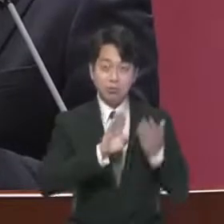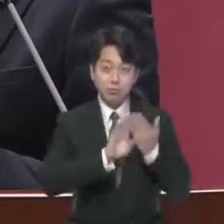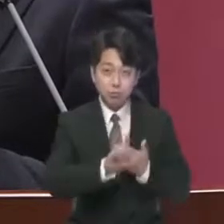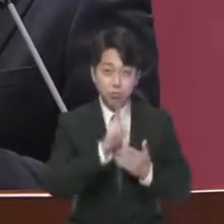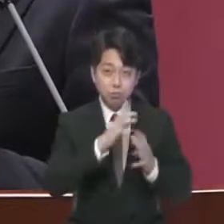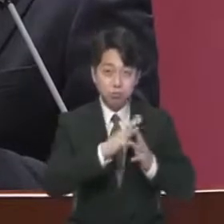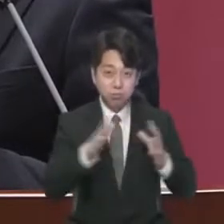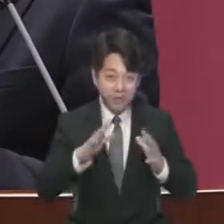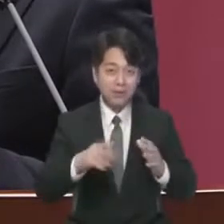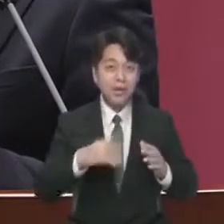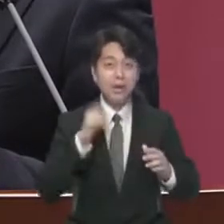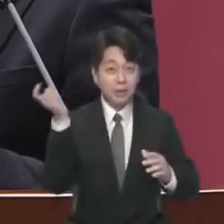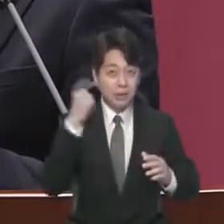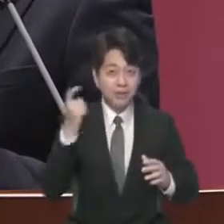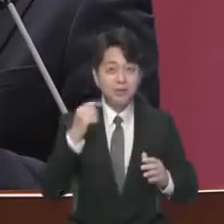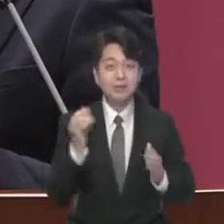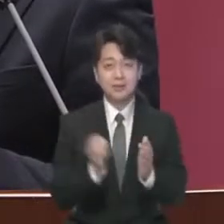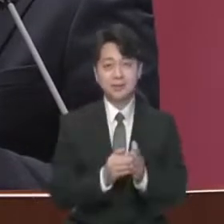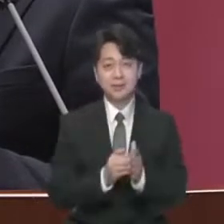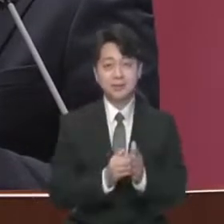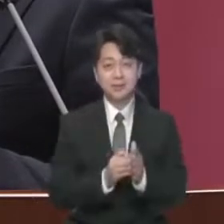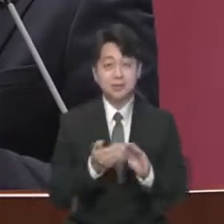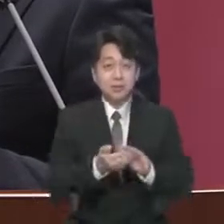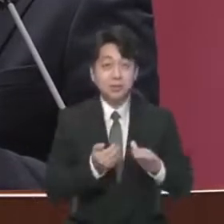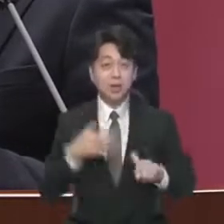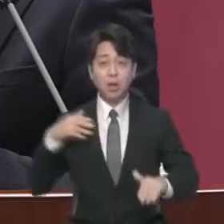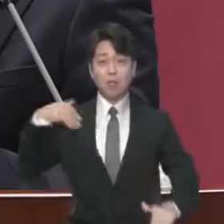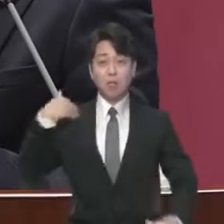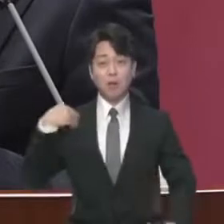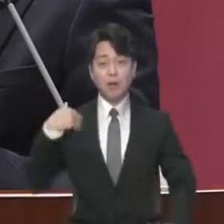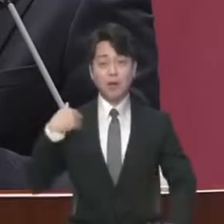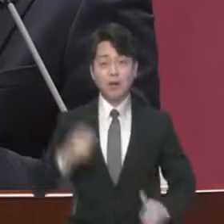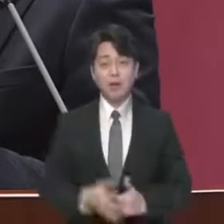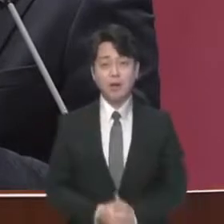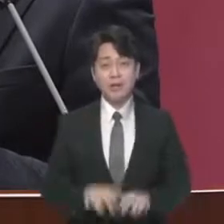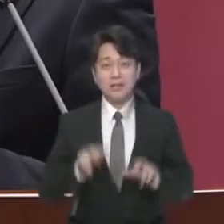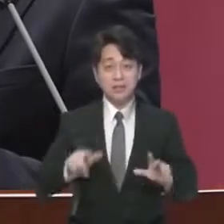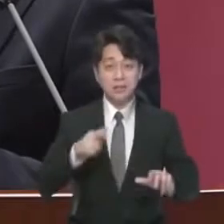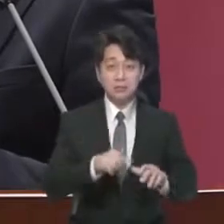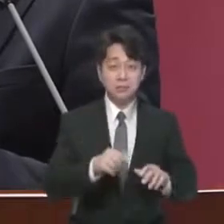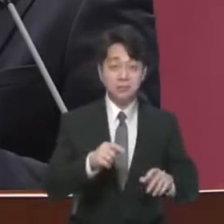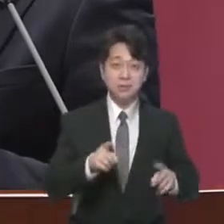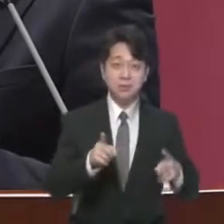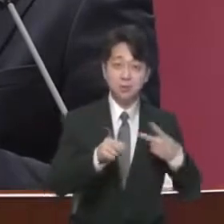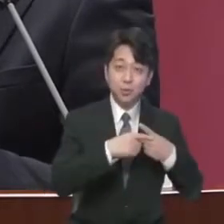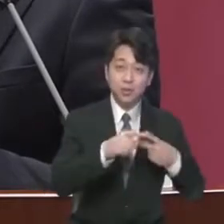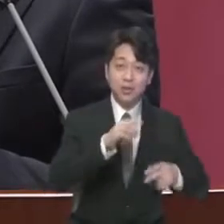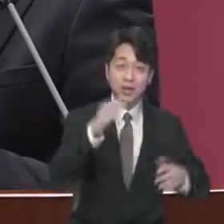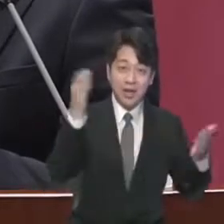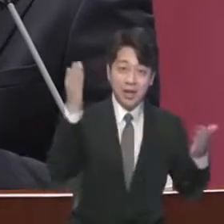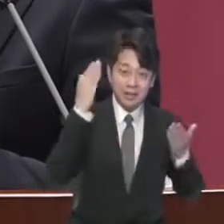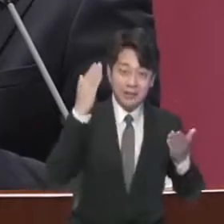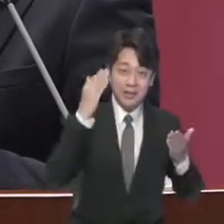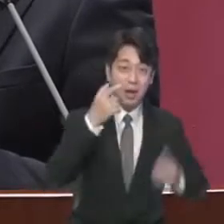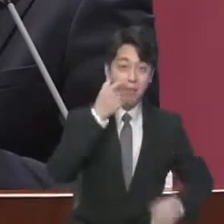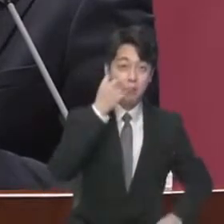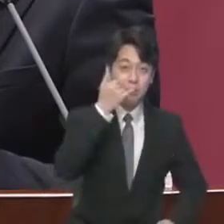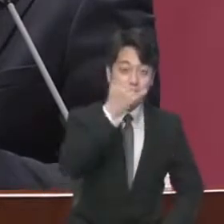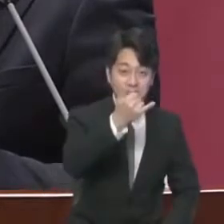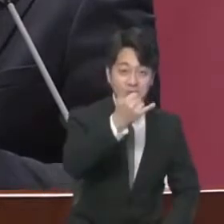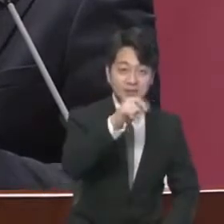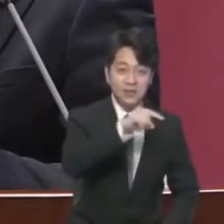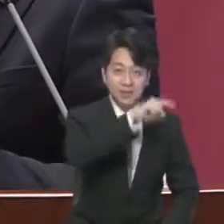앞서 말씀드렸지만 학부모님들께서도 우리 아이들이 특히 초등학교 아이들은 굉장히 빠르게 성장하고 있는 시기이기